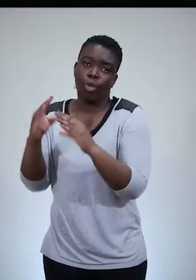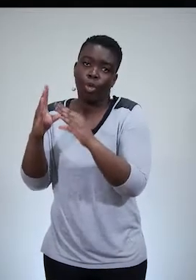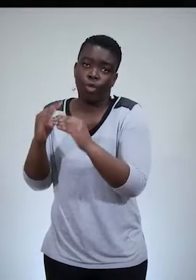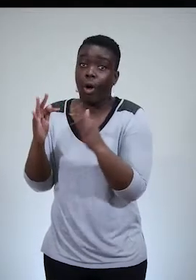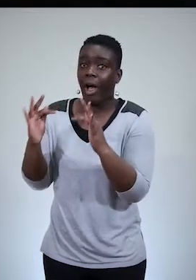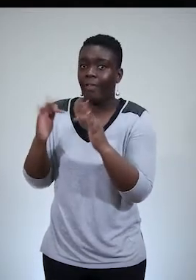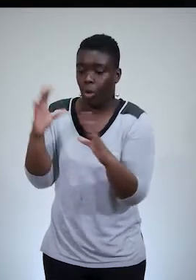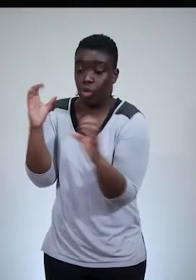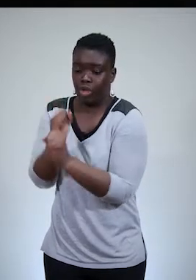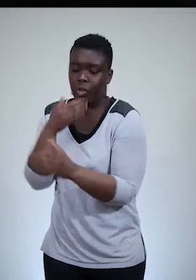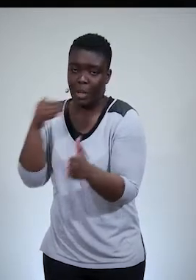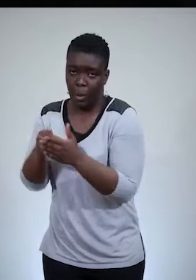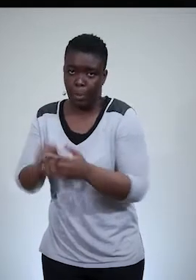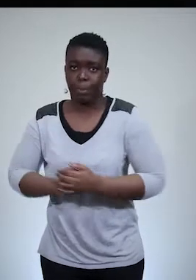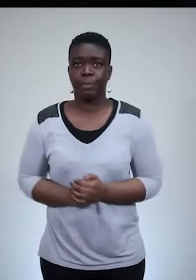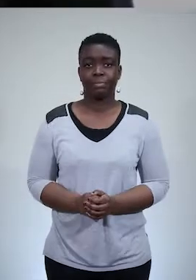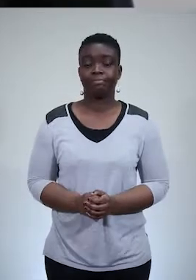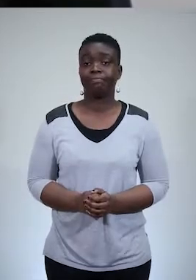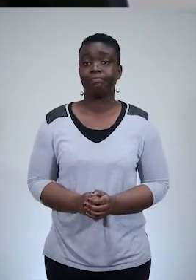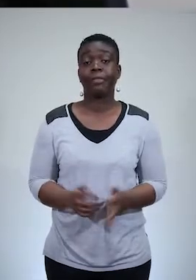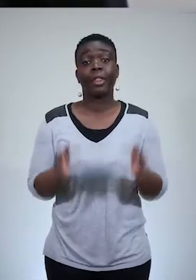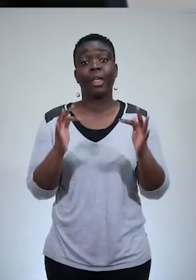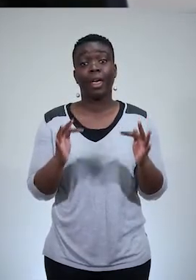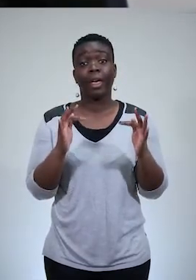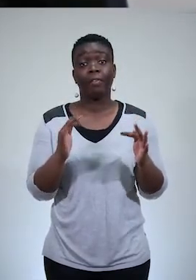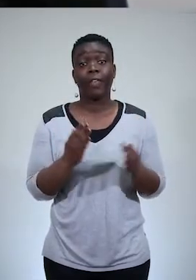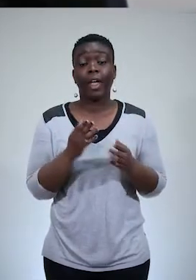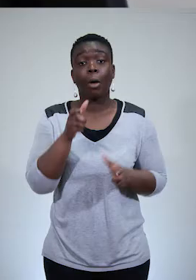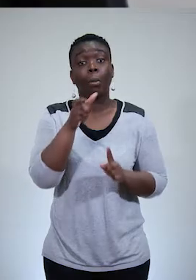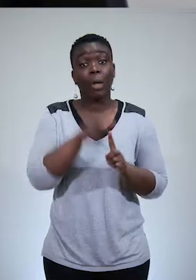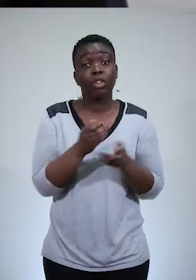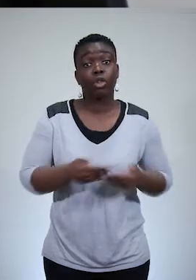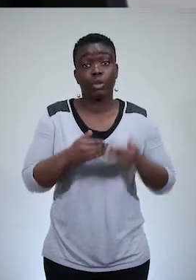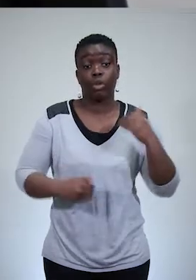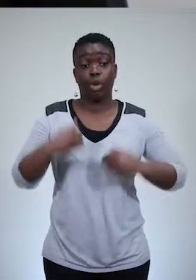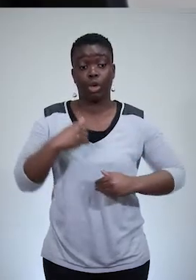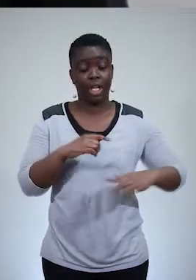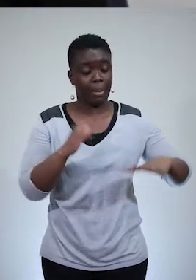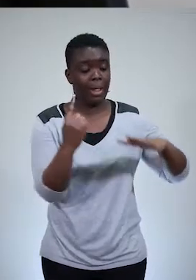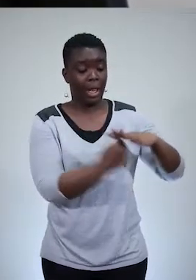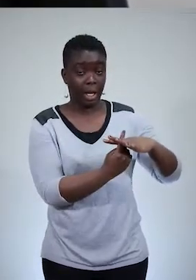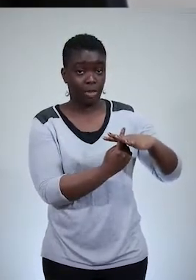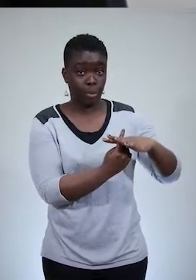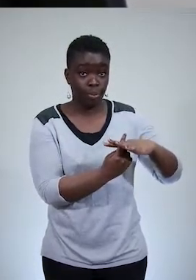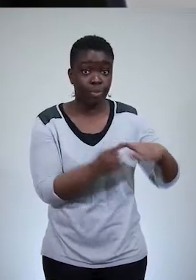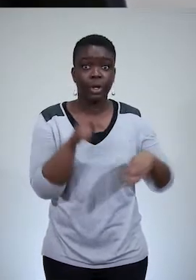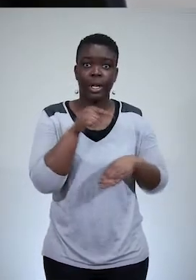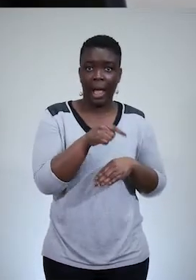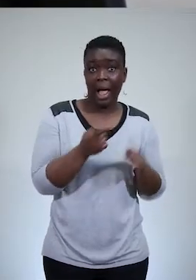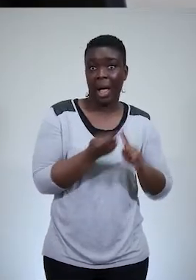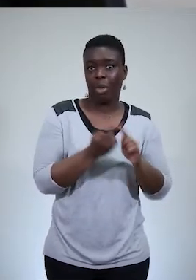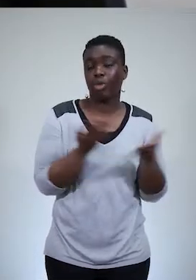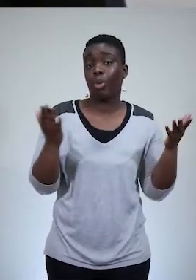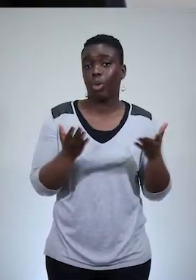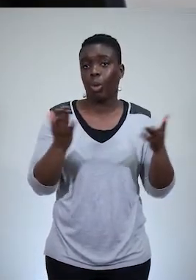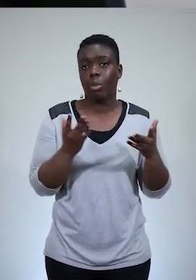donc, comme Aminata était très sensible donc, à la lumière, nous avons du coup cherché un bureau individuel dans lequel elle puisse